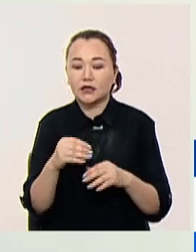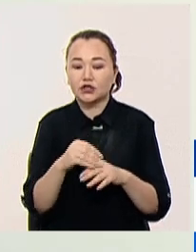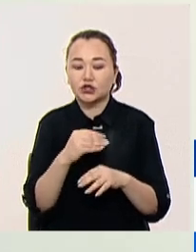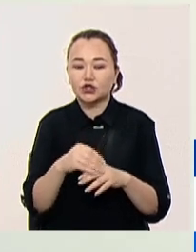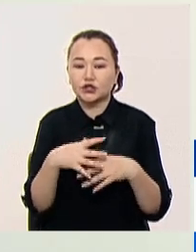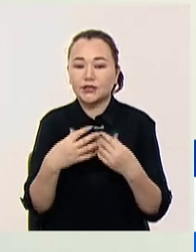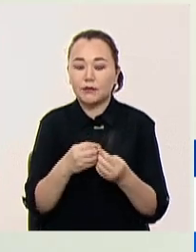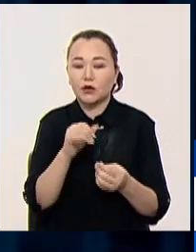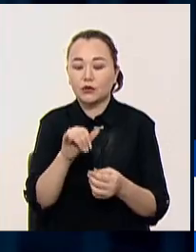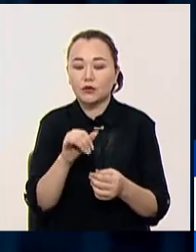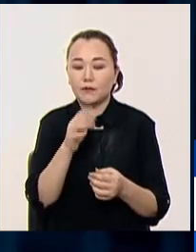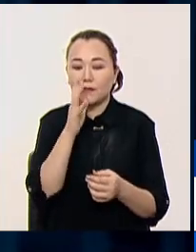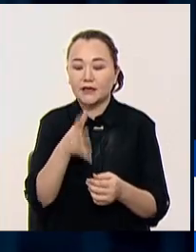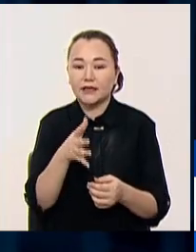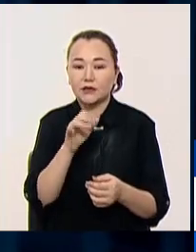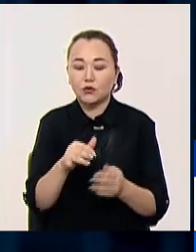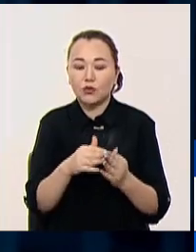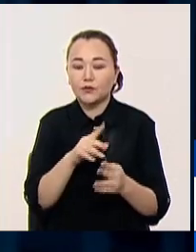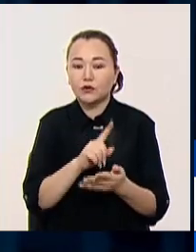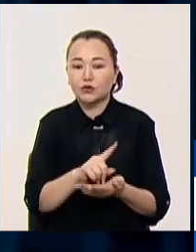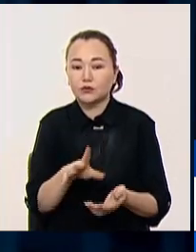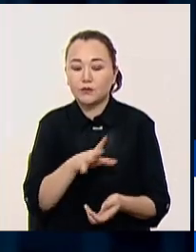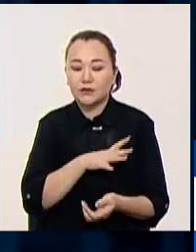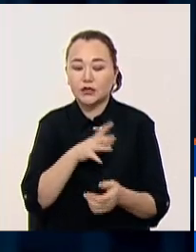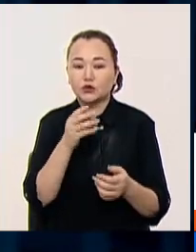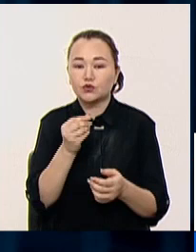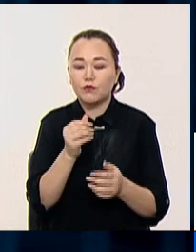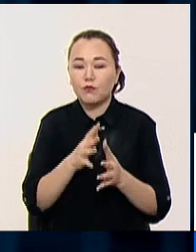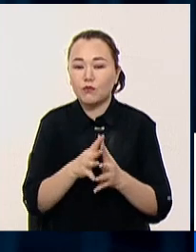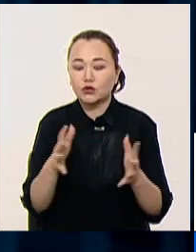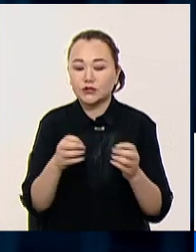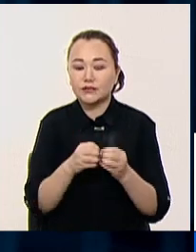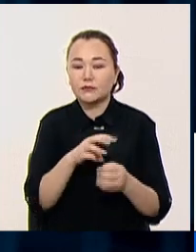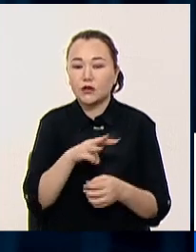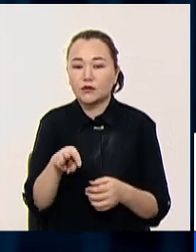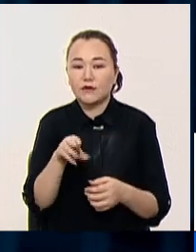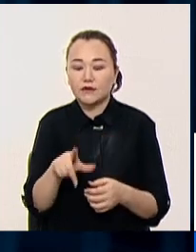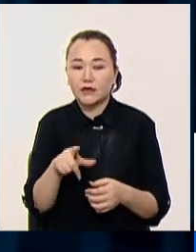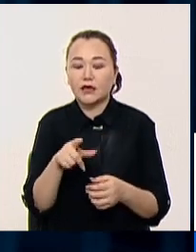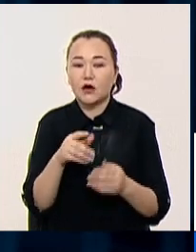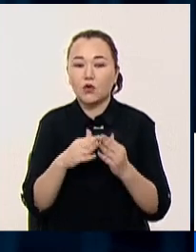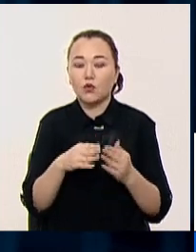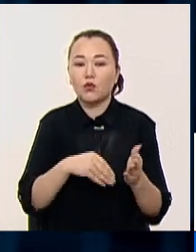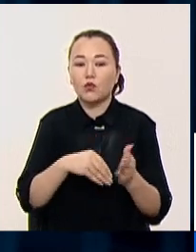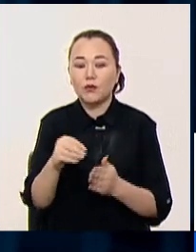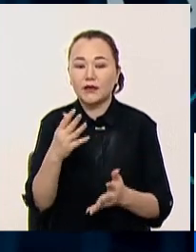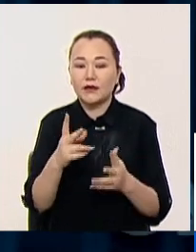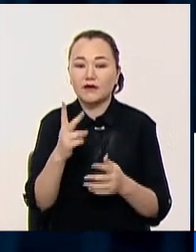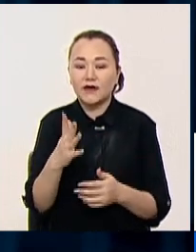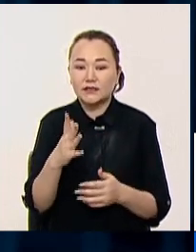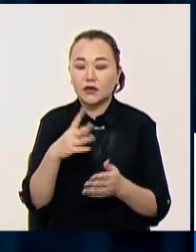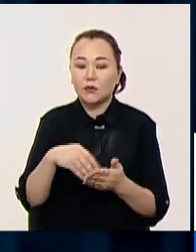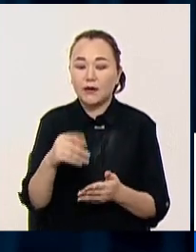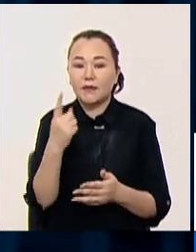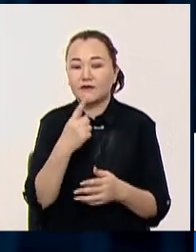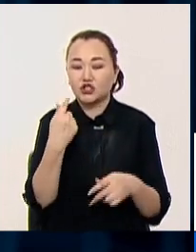их семьи не менее 5 лет. Максимальная сумма займа составит 10 миллионов тенге. При приобретении дома или квартиры на